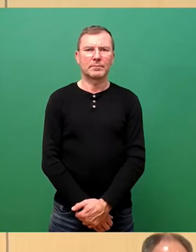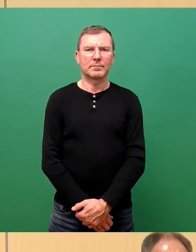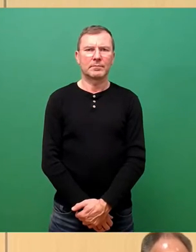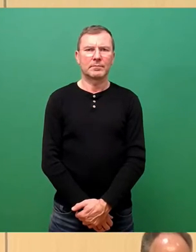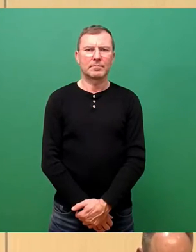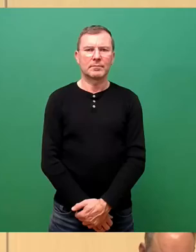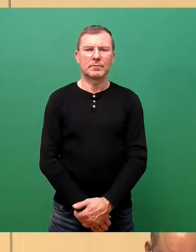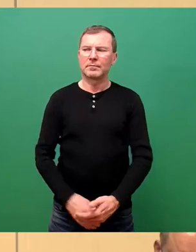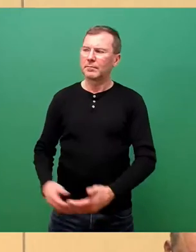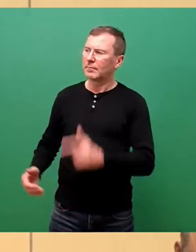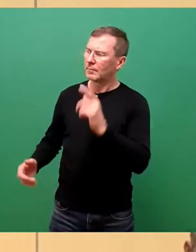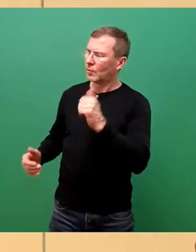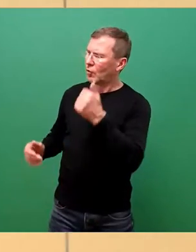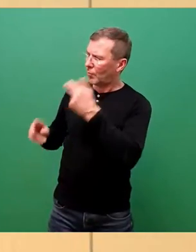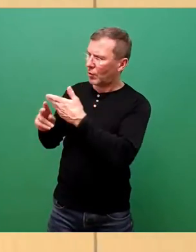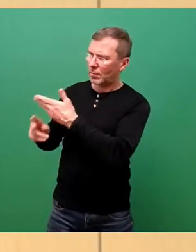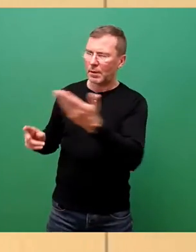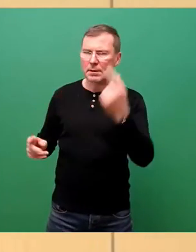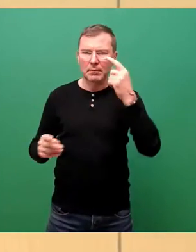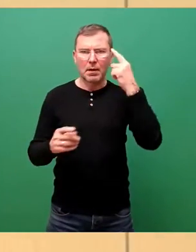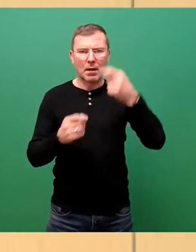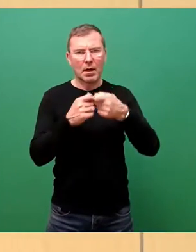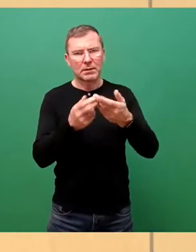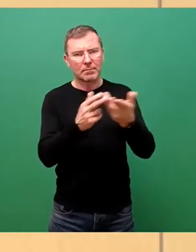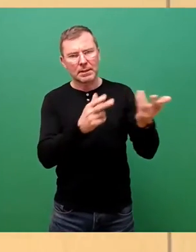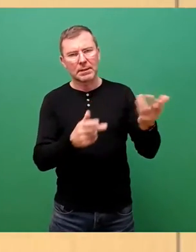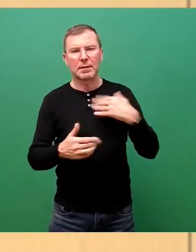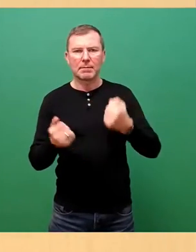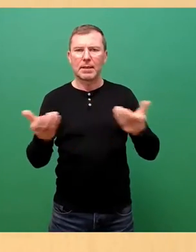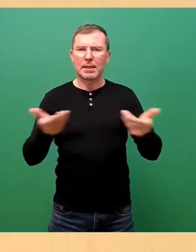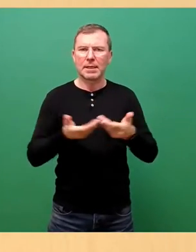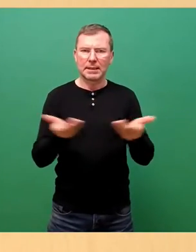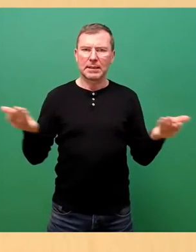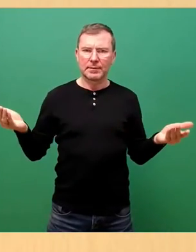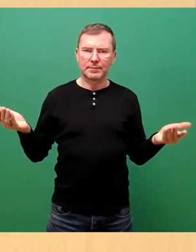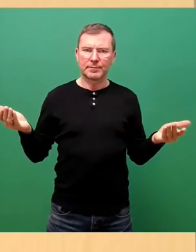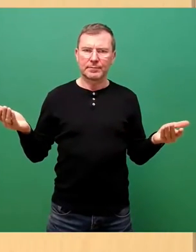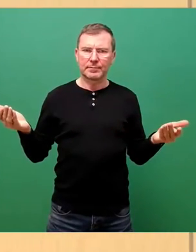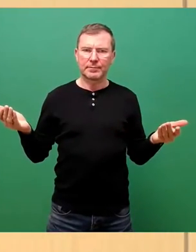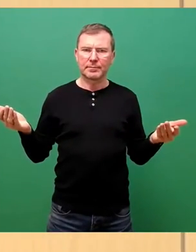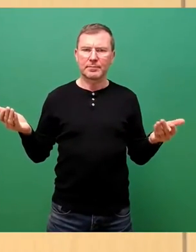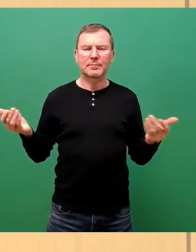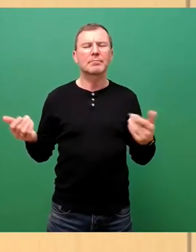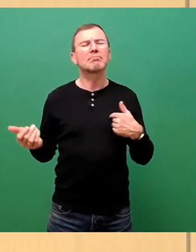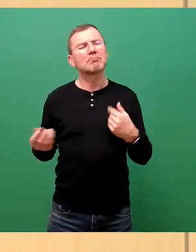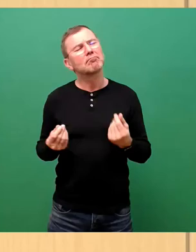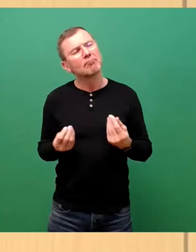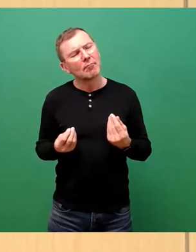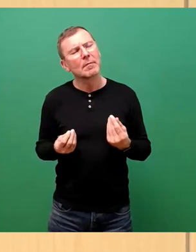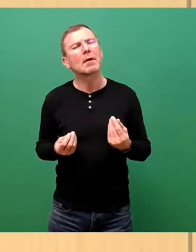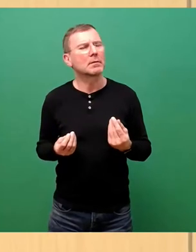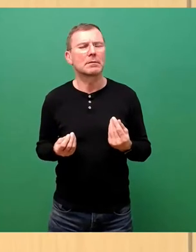Sehr geehrter Herr Oberbürgermeister, sehr geehrte Ratsmitglieder und liebe Gäste. Ich finde es äußerst bedauerlich, dass wir diese Debatte hier